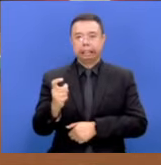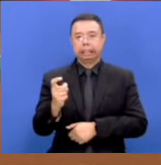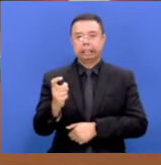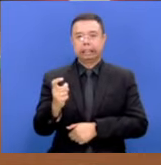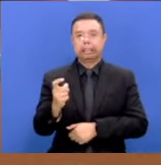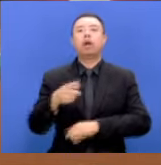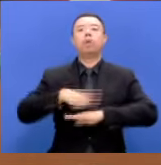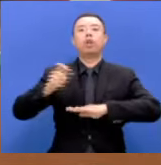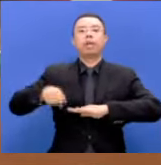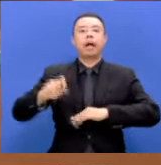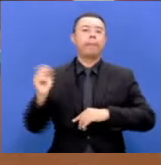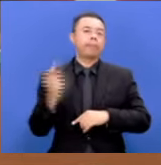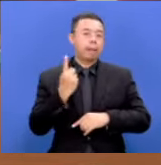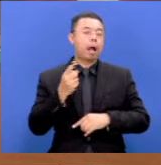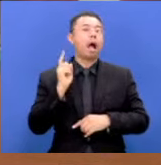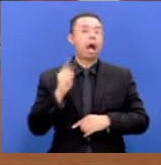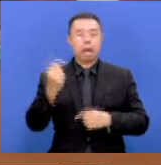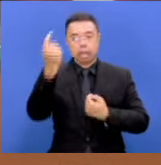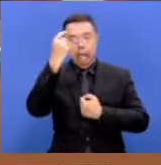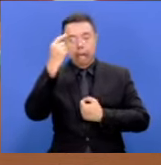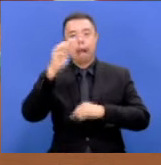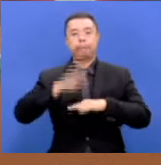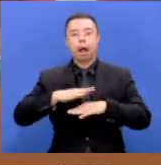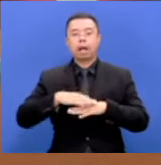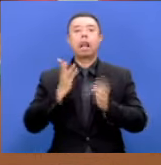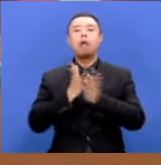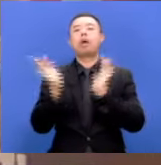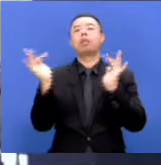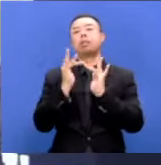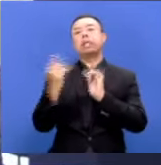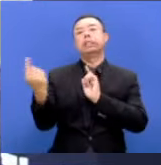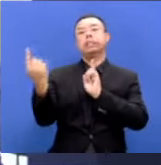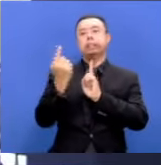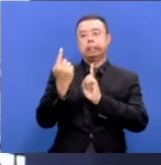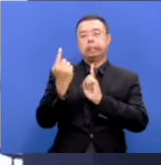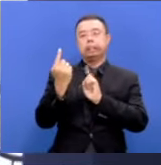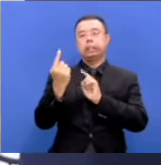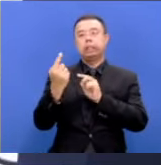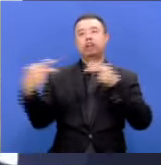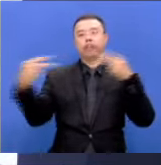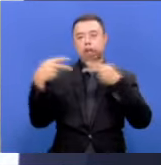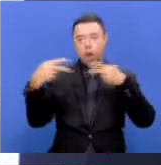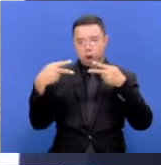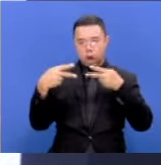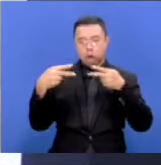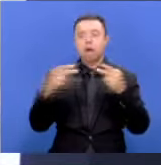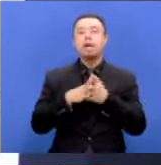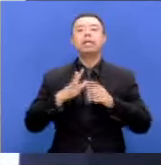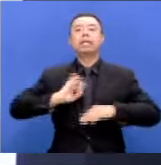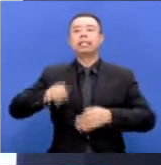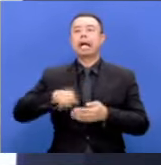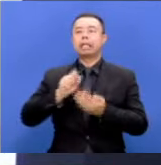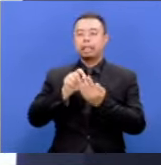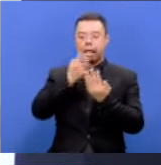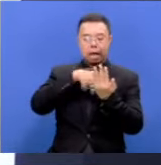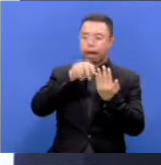Dalam sidang perdana, terdakwa dihadirkan secara virtual. Dalam dakwaannya, jaksa menyebut pelaku